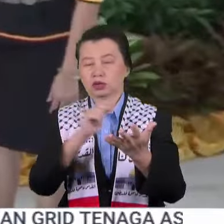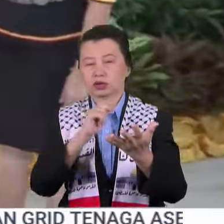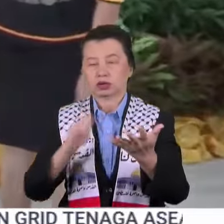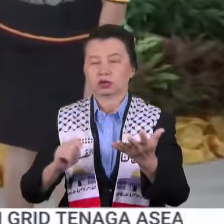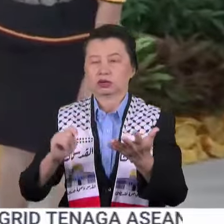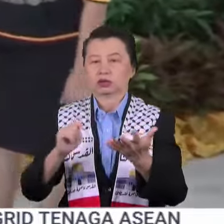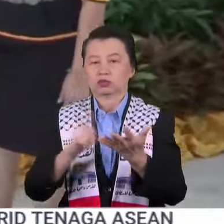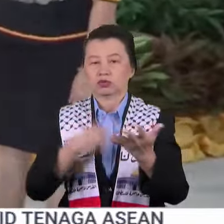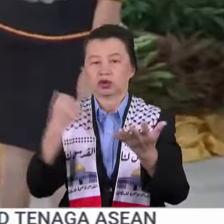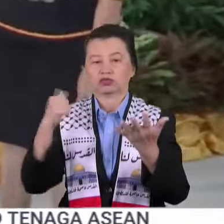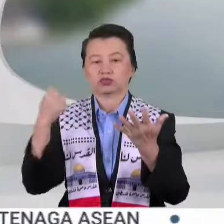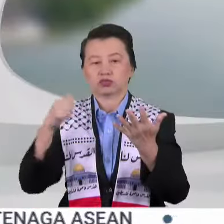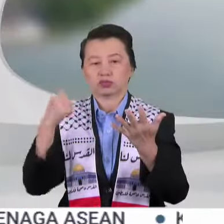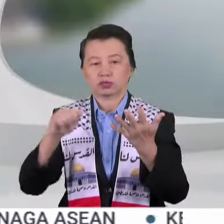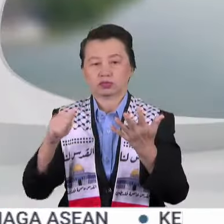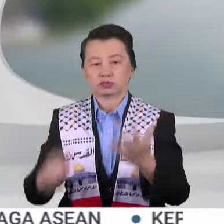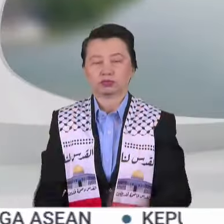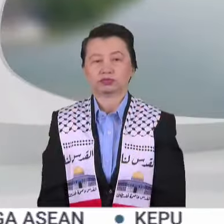pada Oktober.